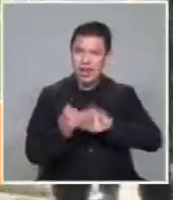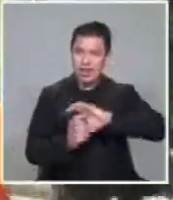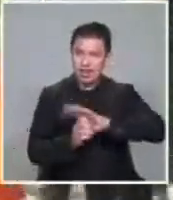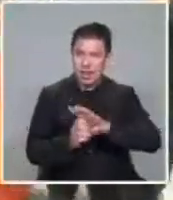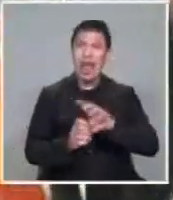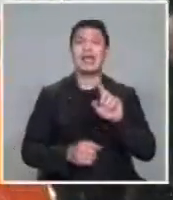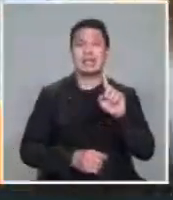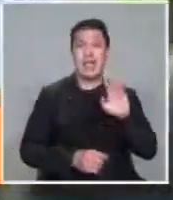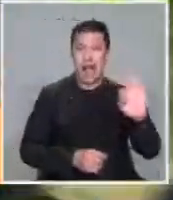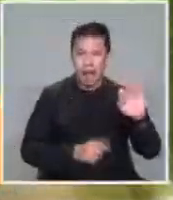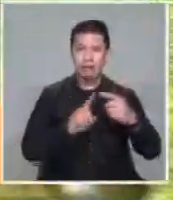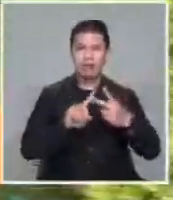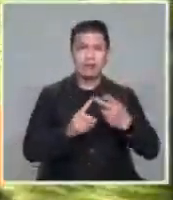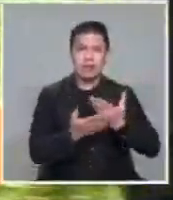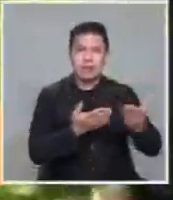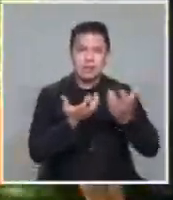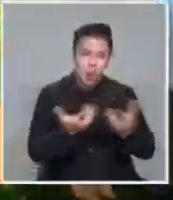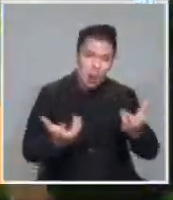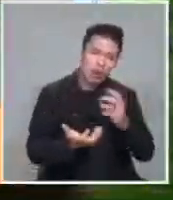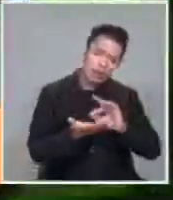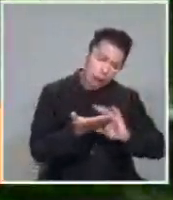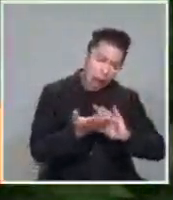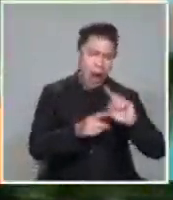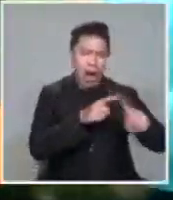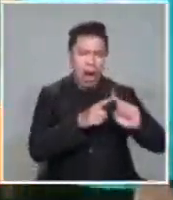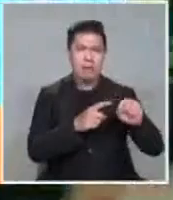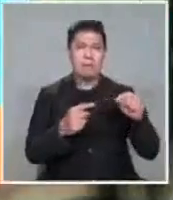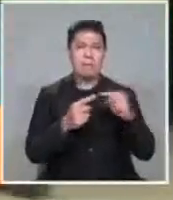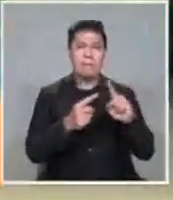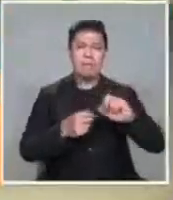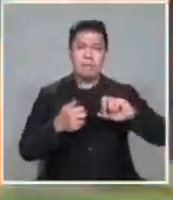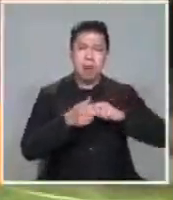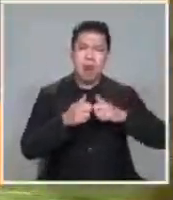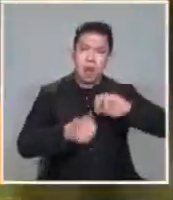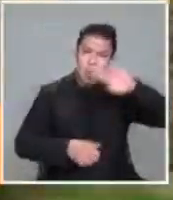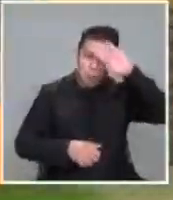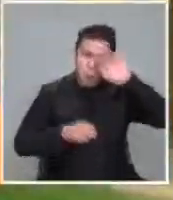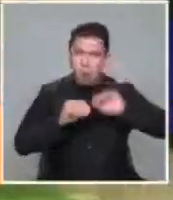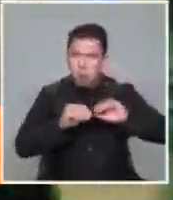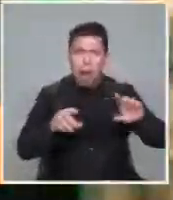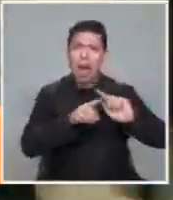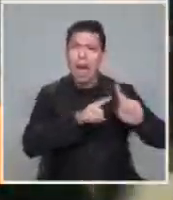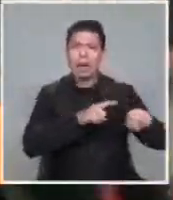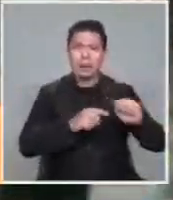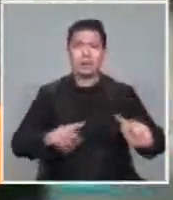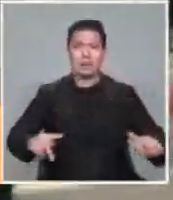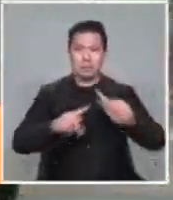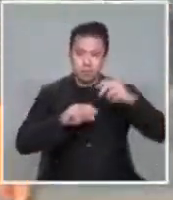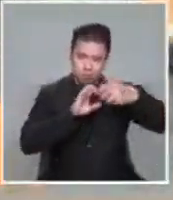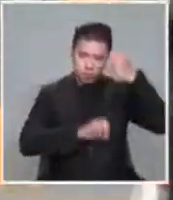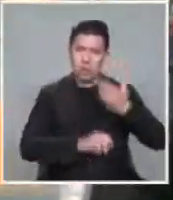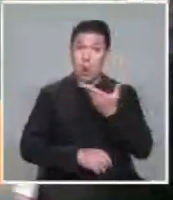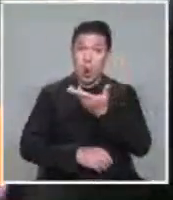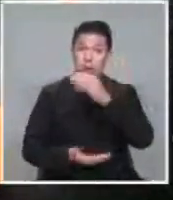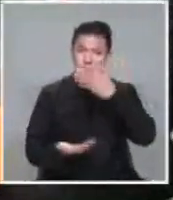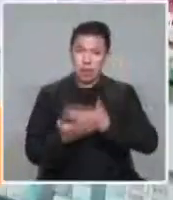-19 และใช้ในการจัดซื้อเวชภัณฑ์รวมถึงรับมือกับการระบาดของโรคขณะที่กระทรวงมหาดไทยเสนอของงบก